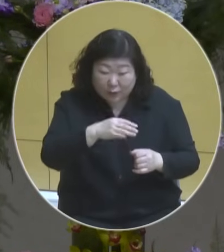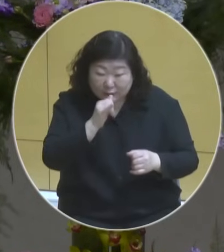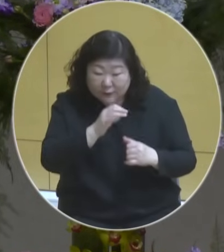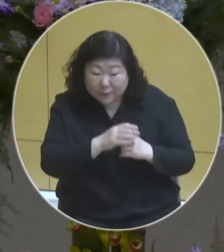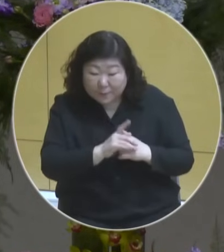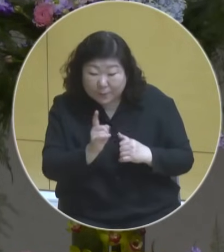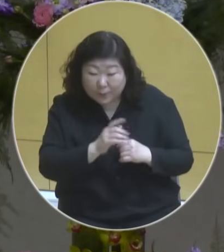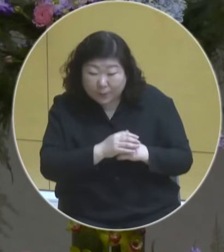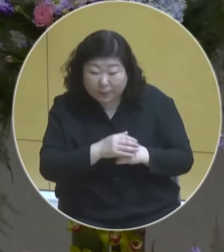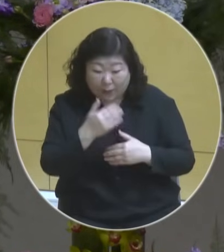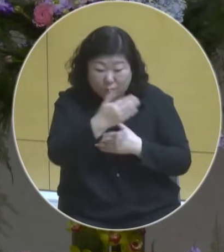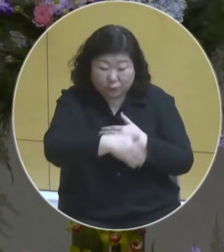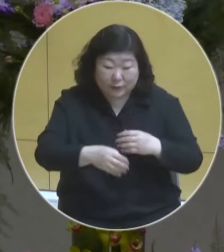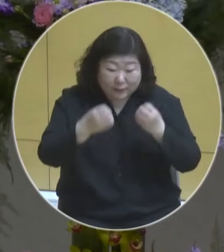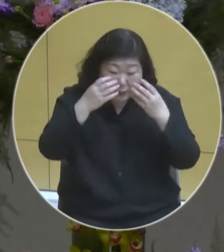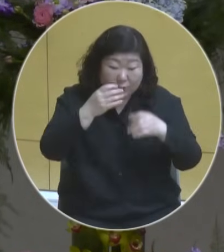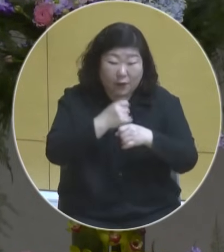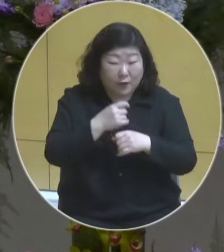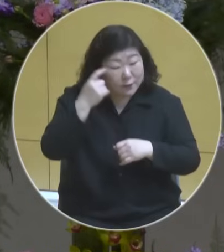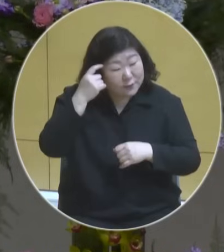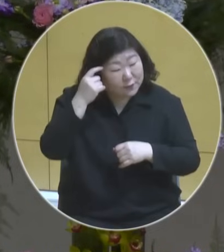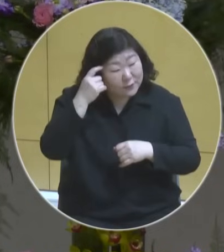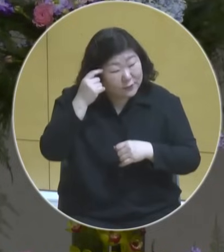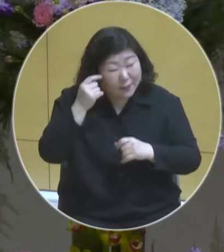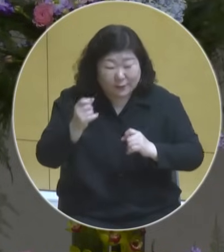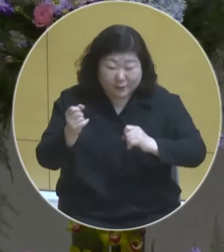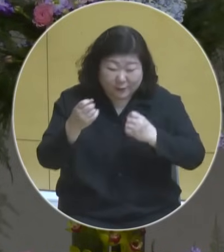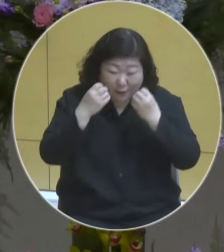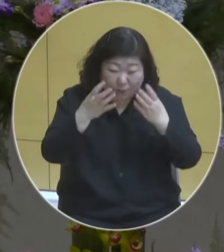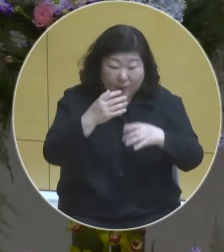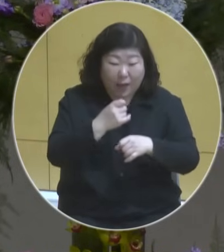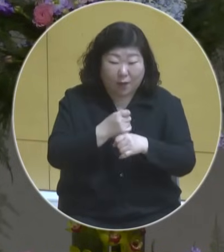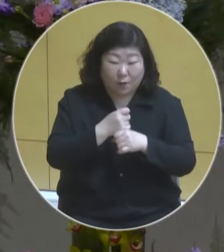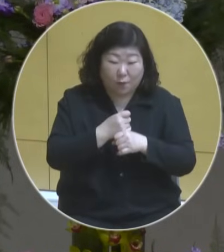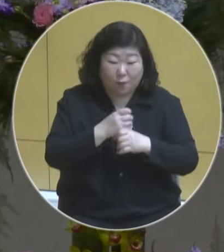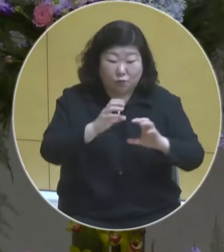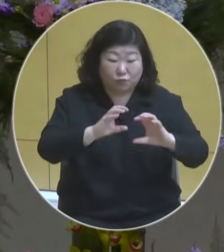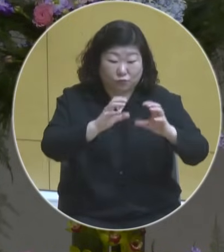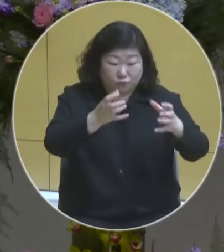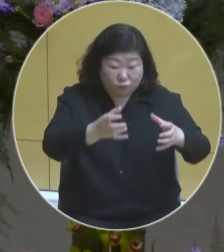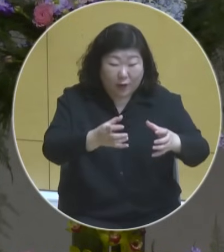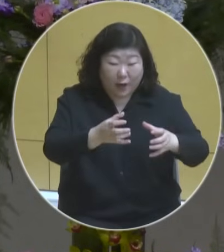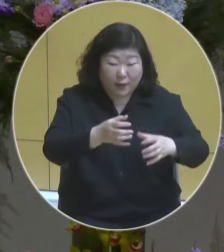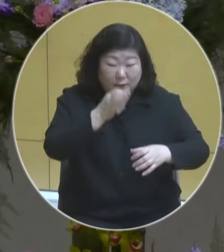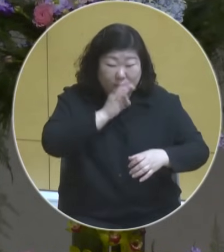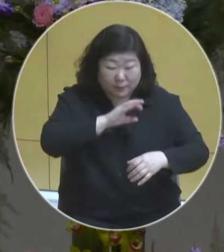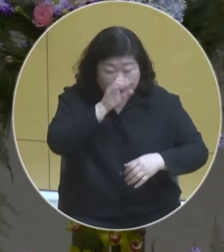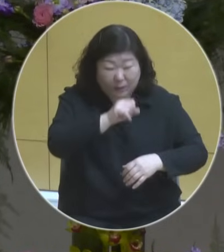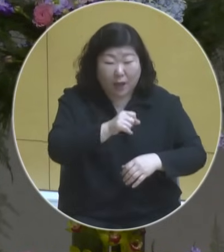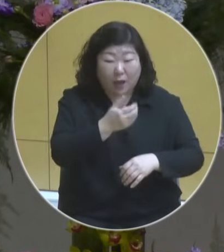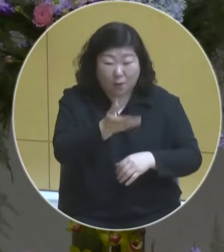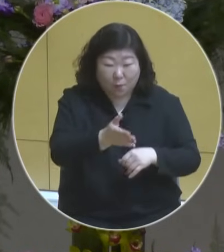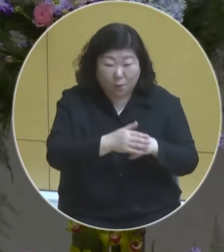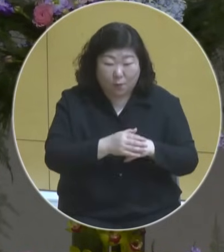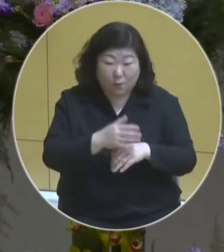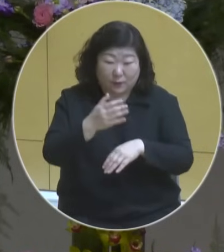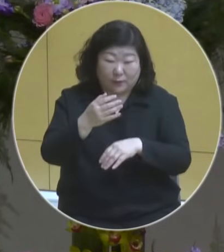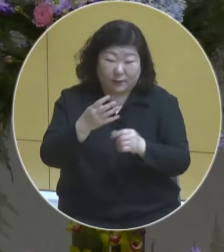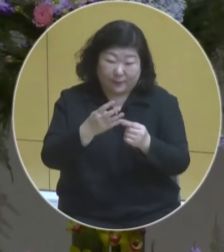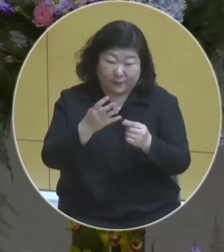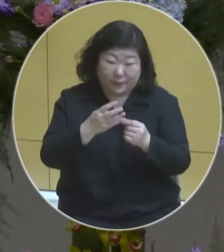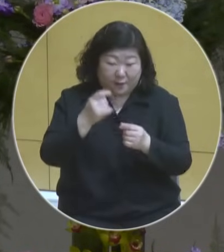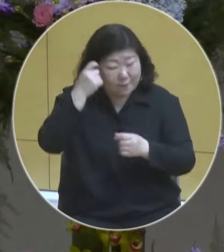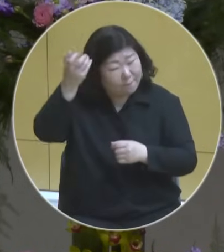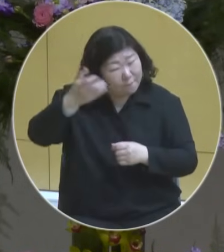육체를 새롭게 하고 둘째는 정신을 새롭게 하며 셋째는 국가를 이게 하며네 번째는 영혼을 유익하게 한다고